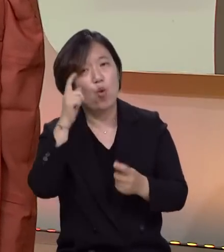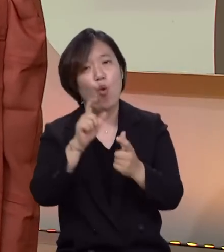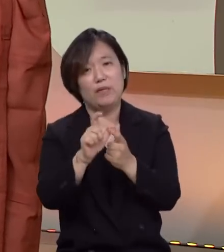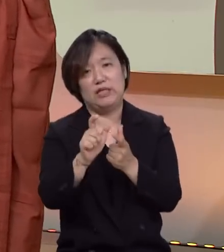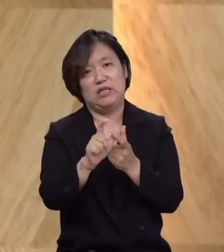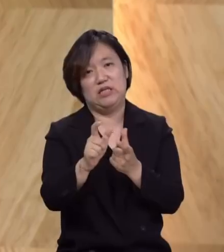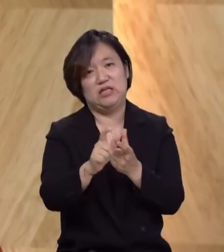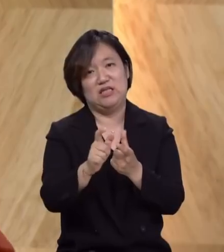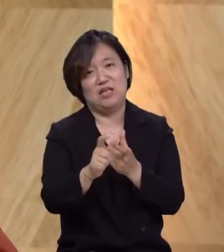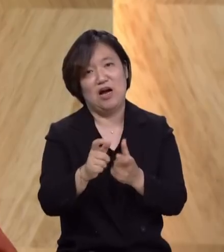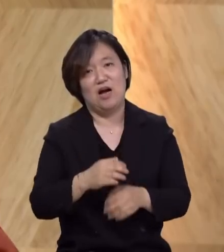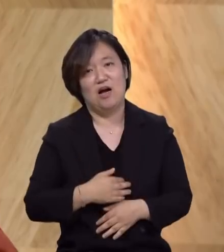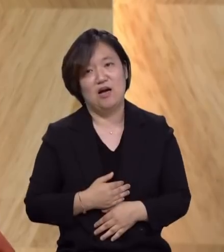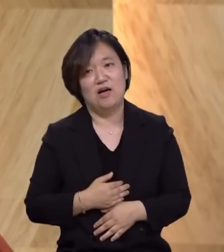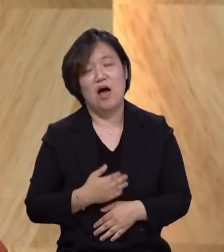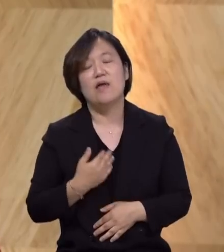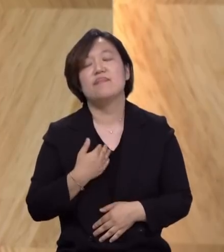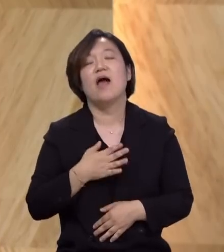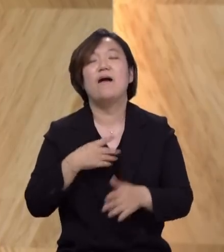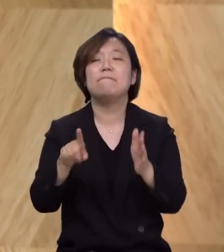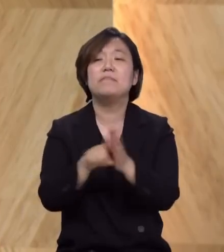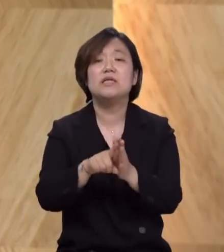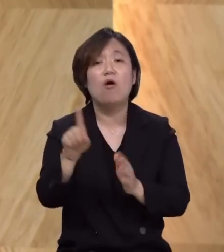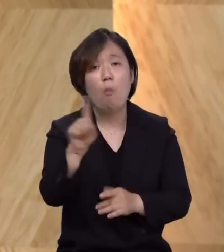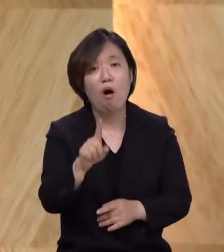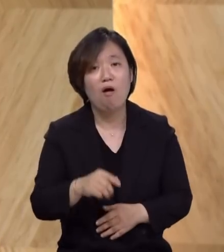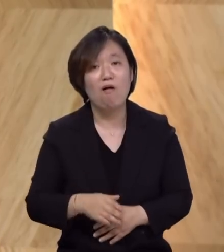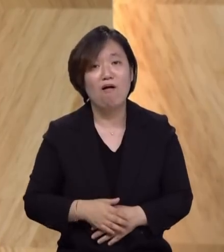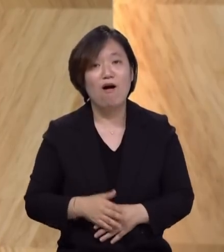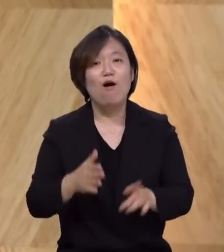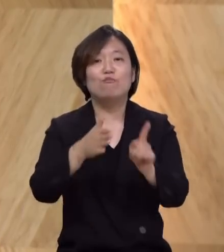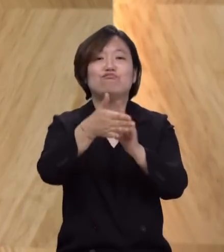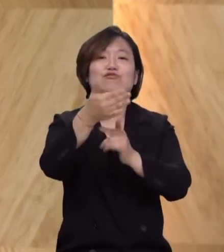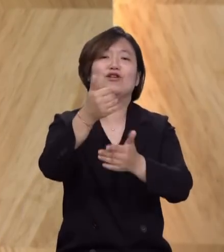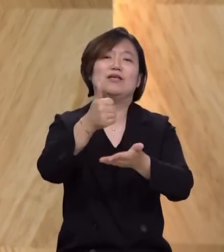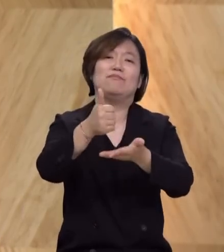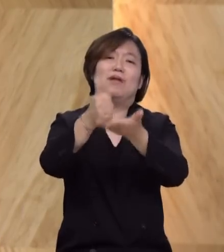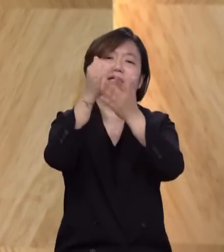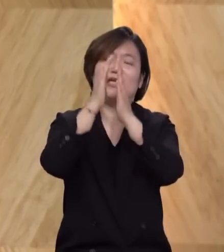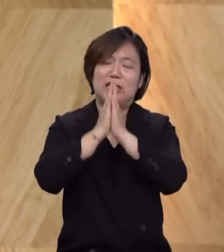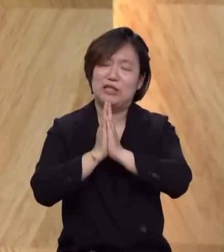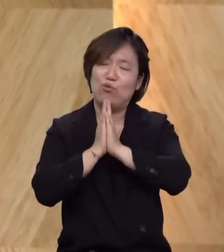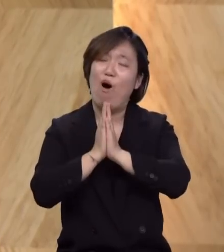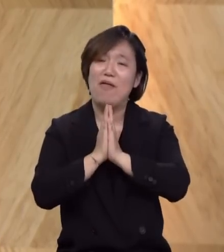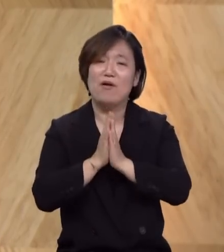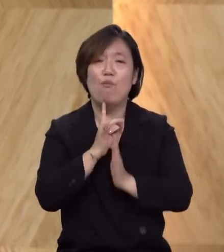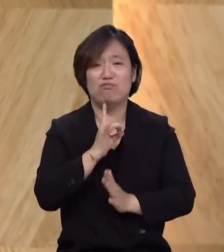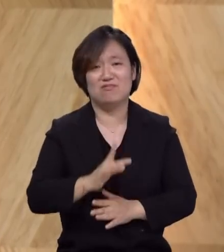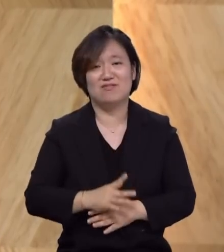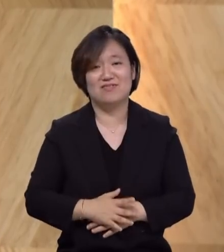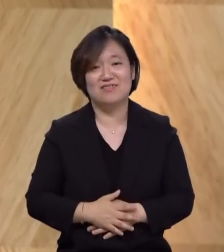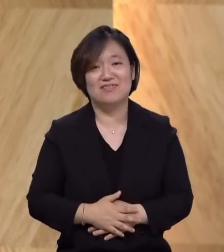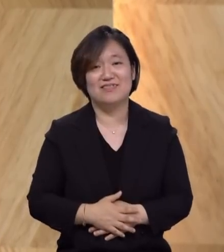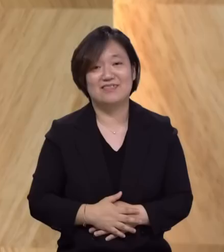할까 믿을 건 기도밖에 없다 믿을 건 기도밖에 없구나 해가지고